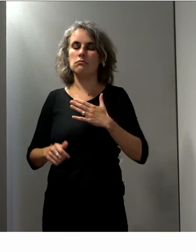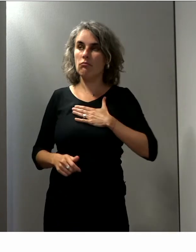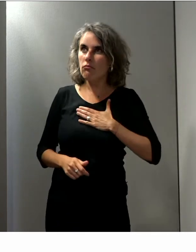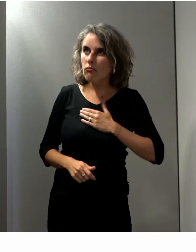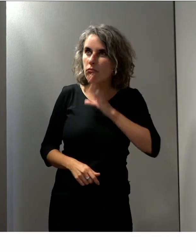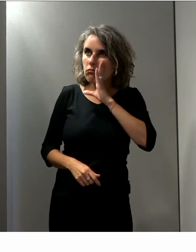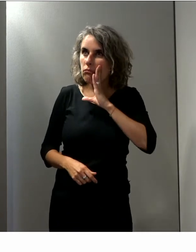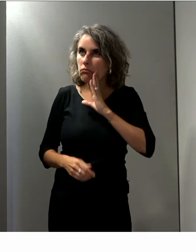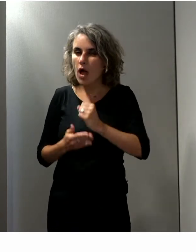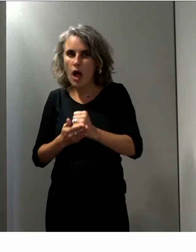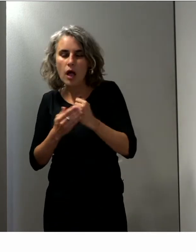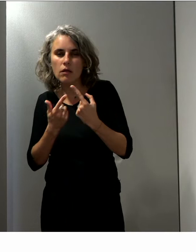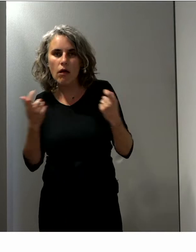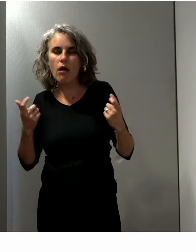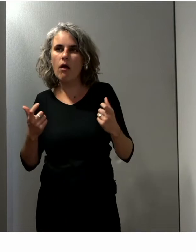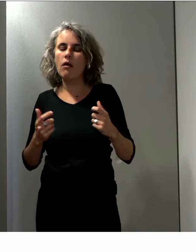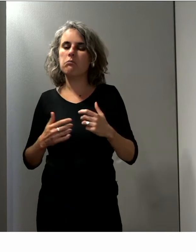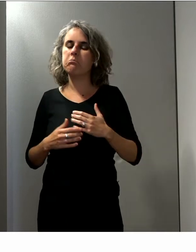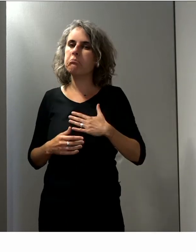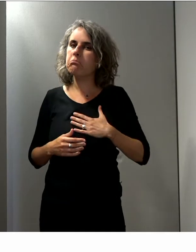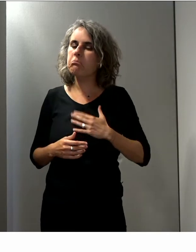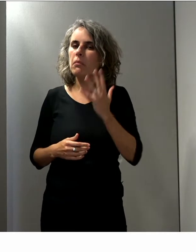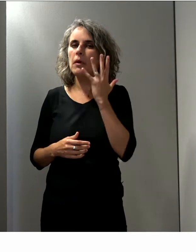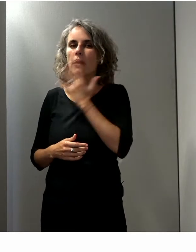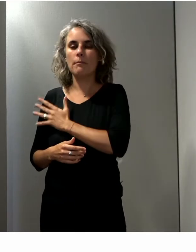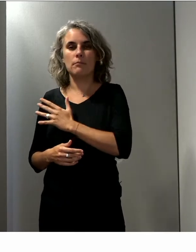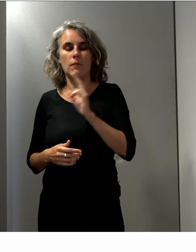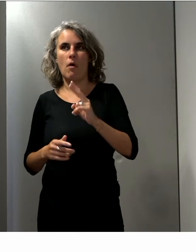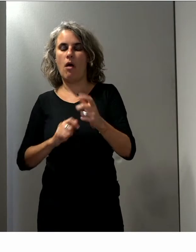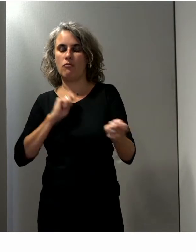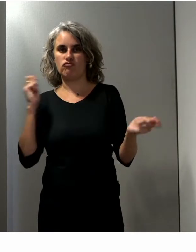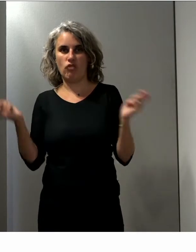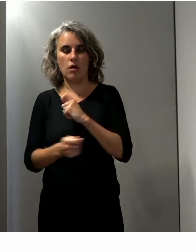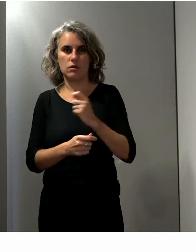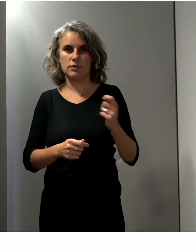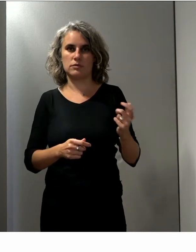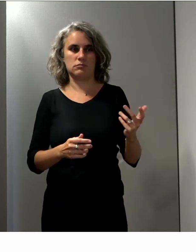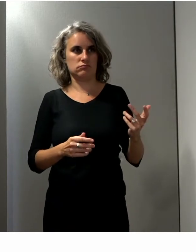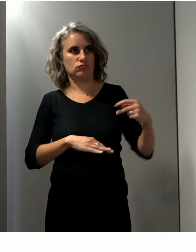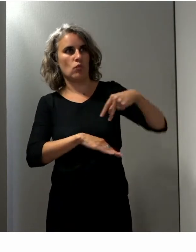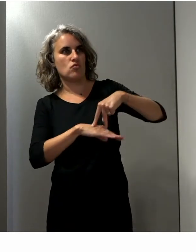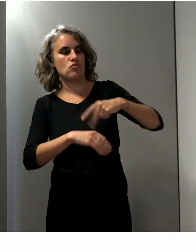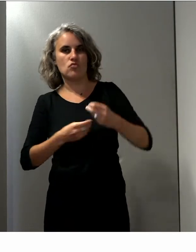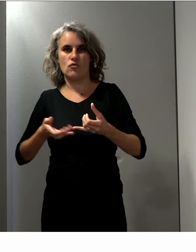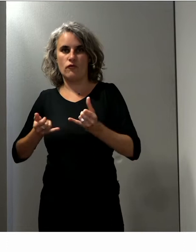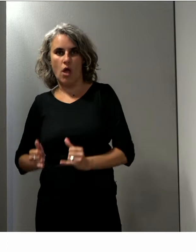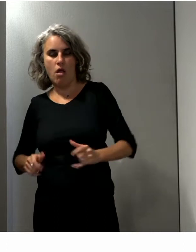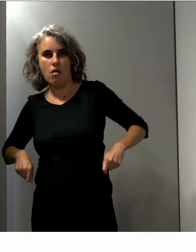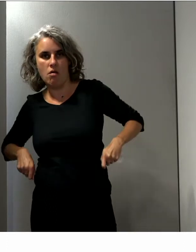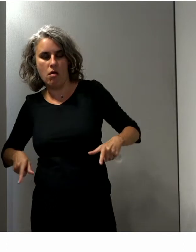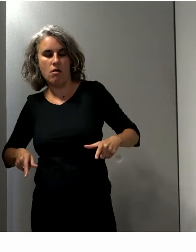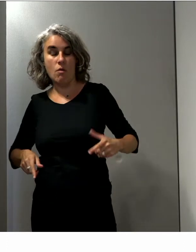nous aider quand on a un problème, et de voir tout ce changement de quand on est valide et quand on est en fauteuil. Donc il y a eu cette première phase